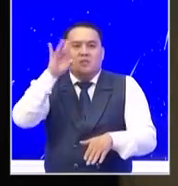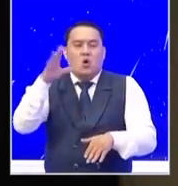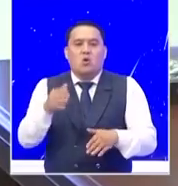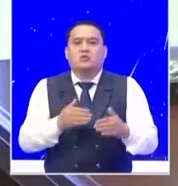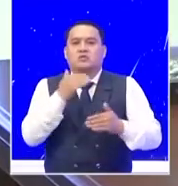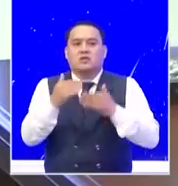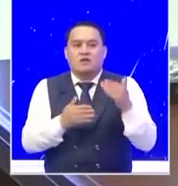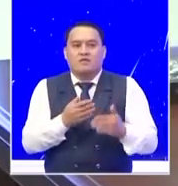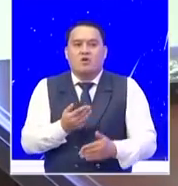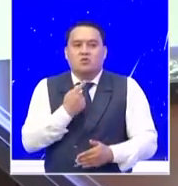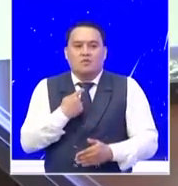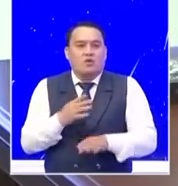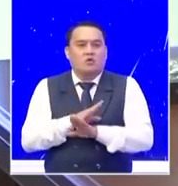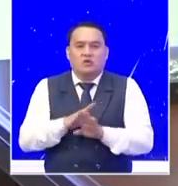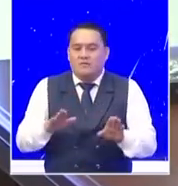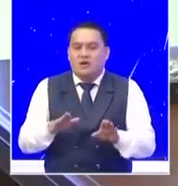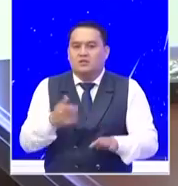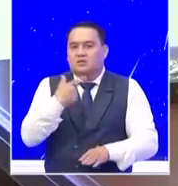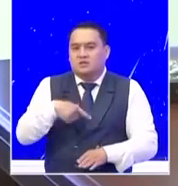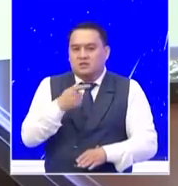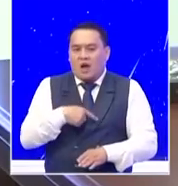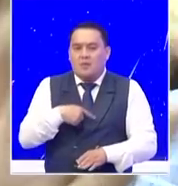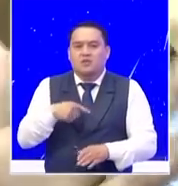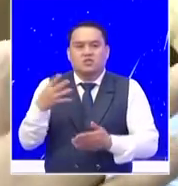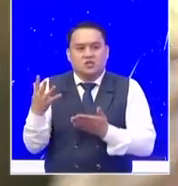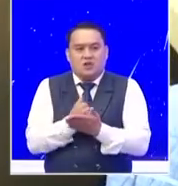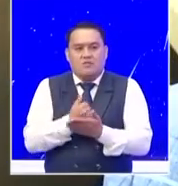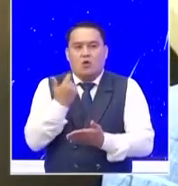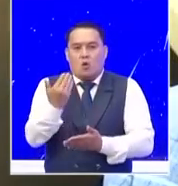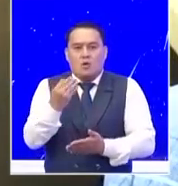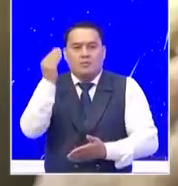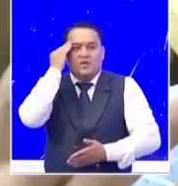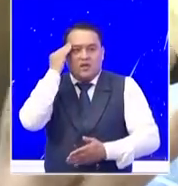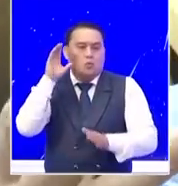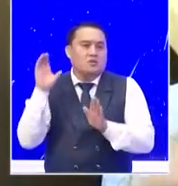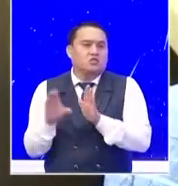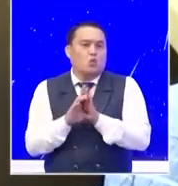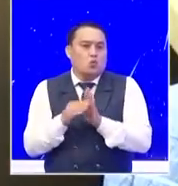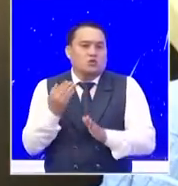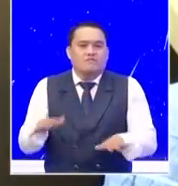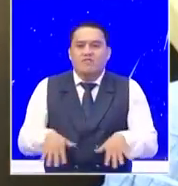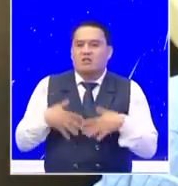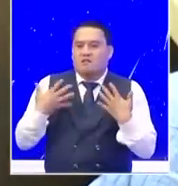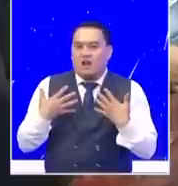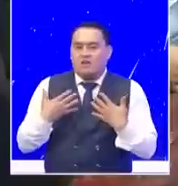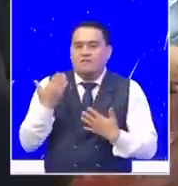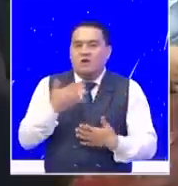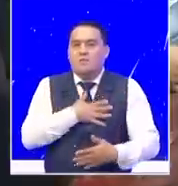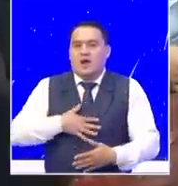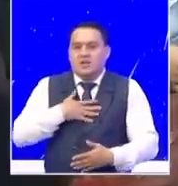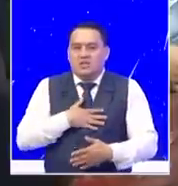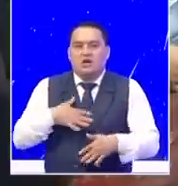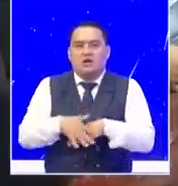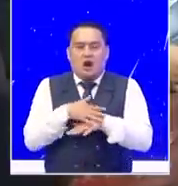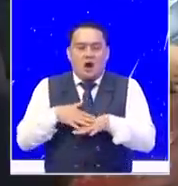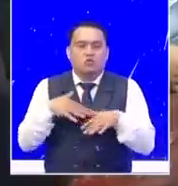Самые заветные статуэтки и награды сами находили талантливого человека. К его мнению прислушивались, речью вдохновлялись, сопереживали все радости